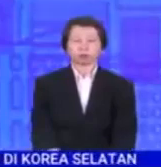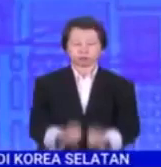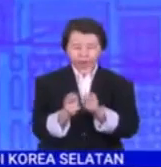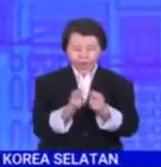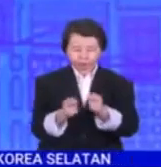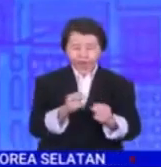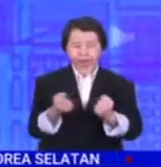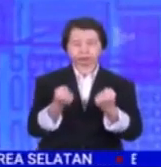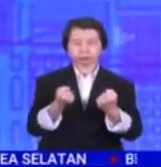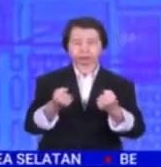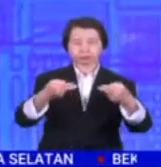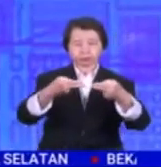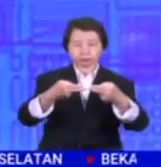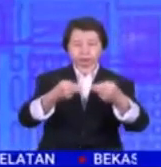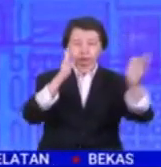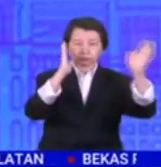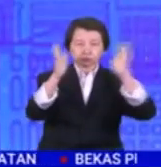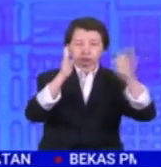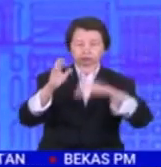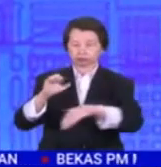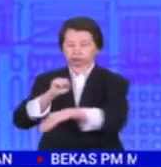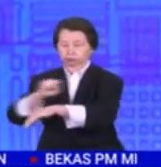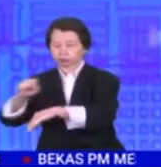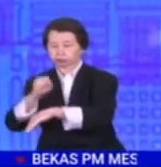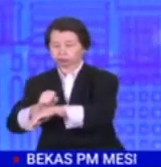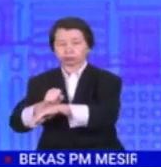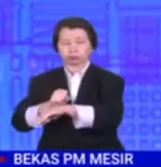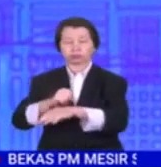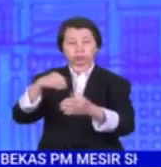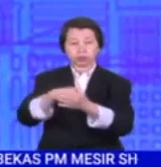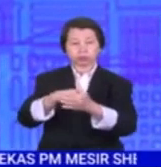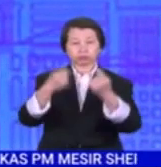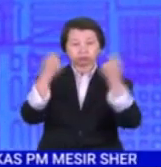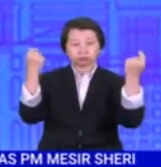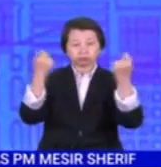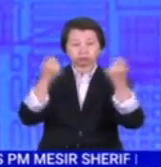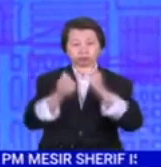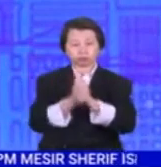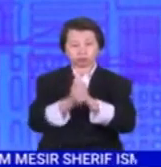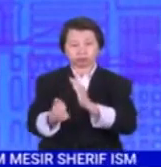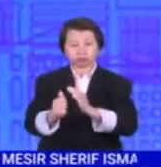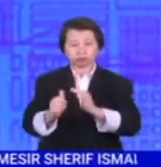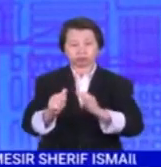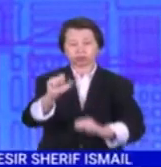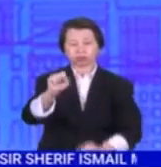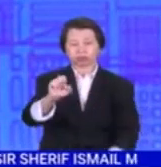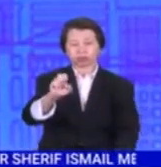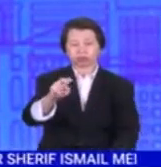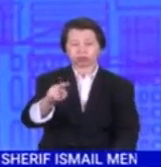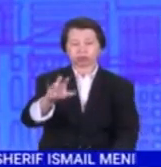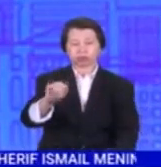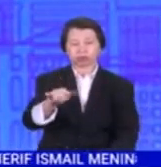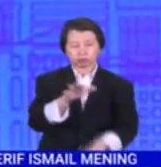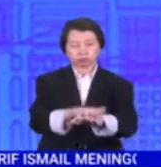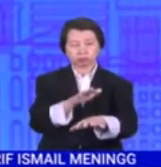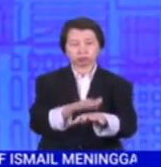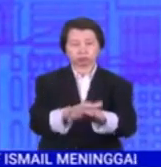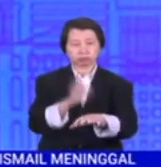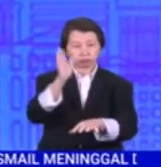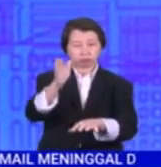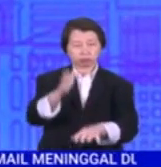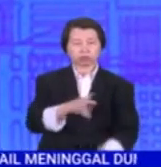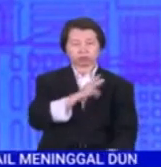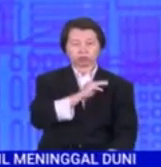Usaha memperkukuh hubungan dua hala Malaysia-Singapura khususnya dalam meraihkan bakat penggiat seni akan terus dipergiat. Jelas